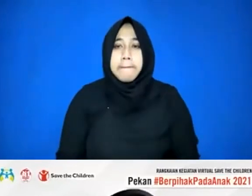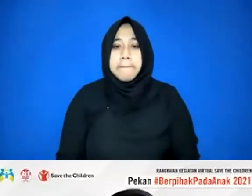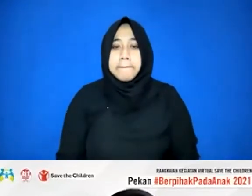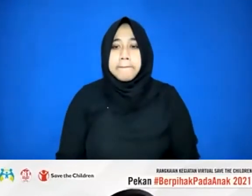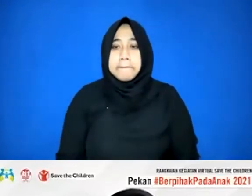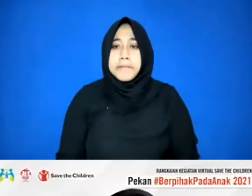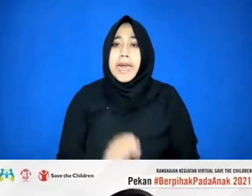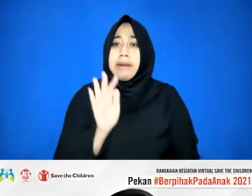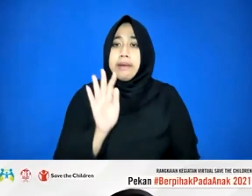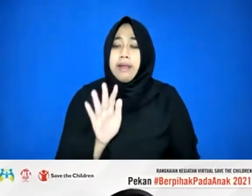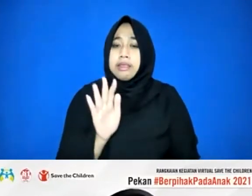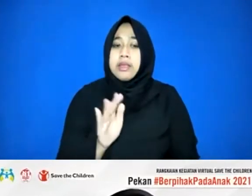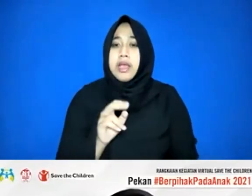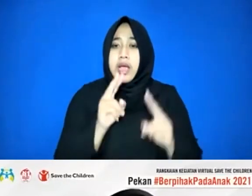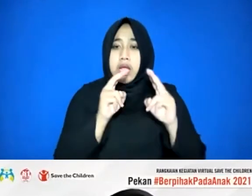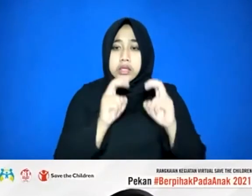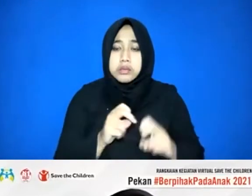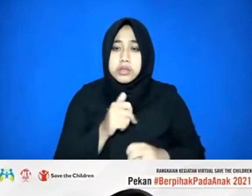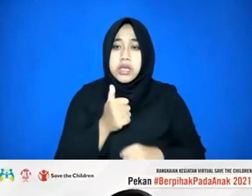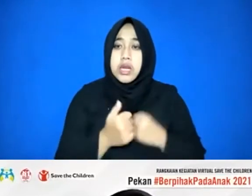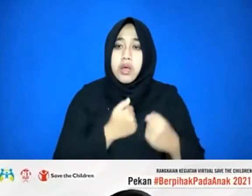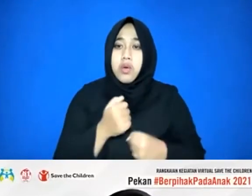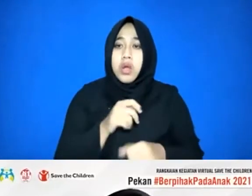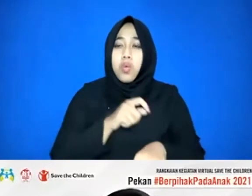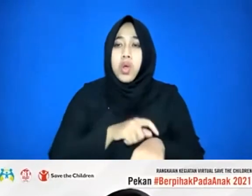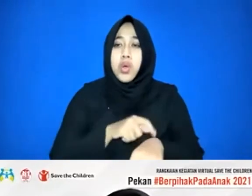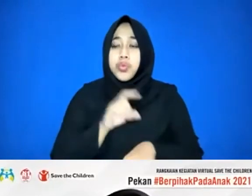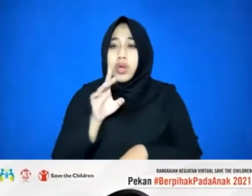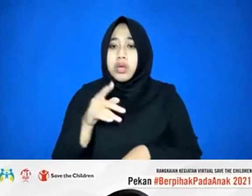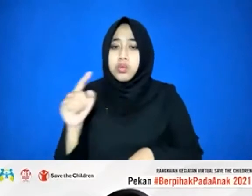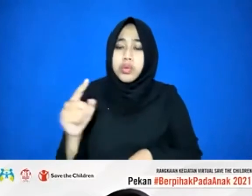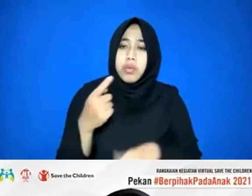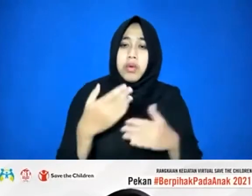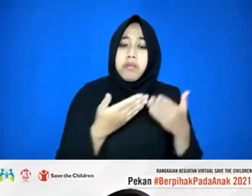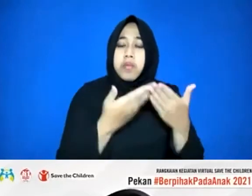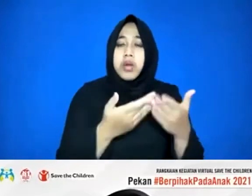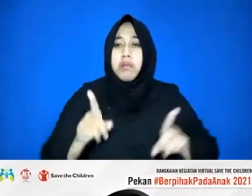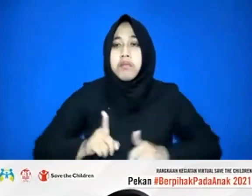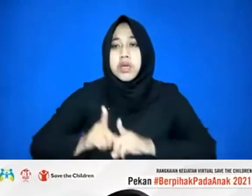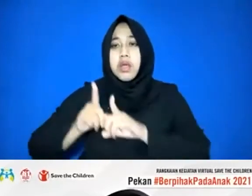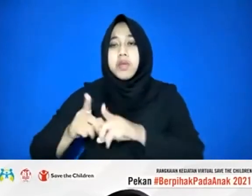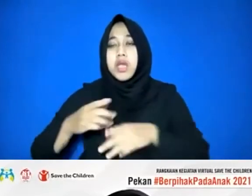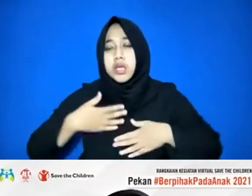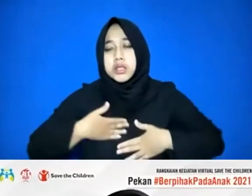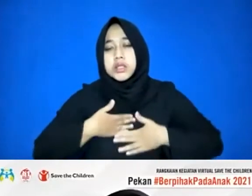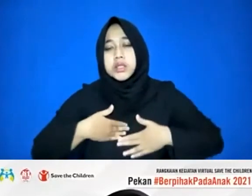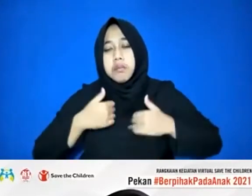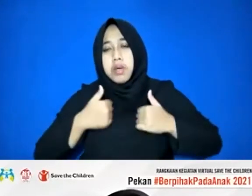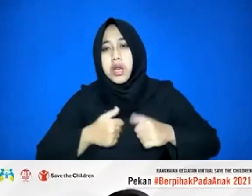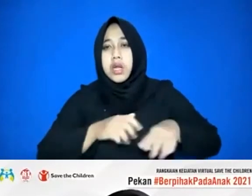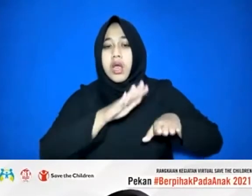nanti untuk asesmennya bisa dilakukan lain waktu. Yang utama adalah memberikan pendampingan kenyamanan anak